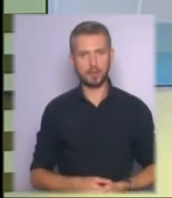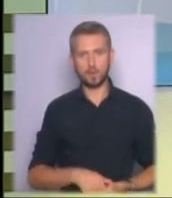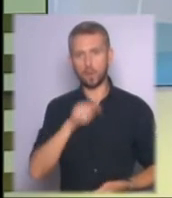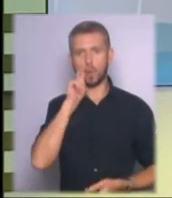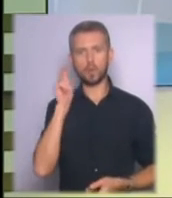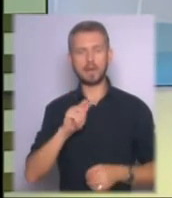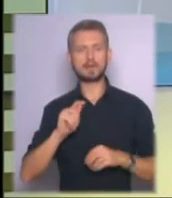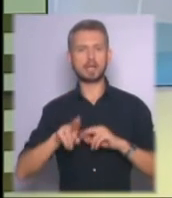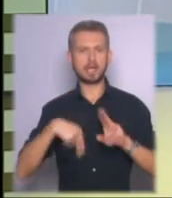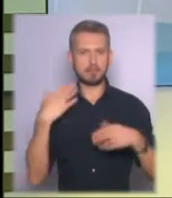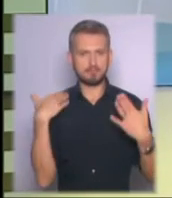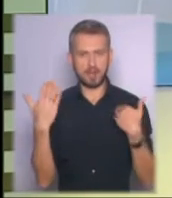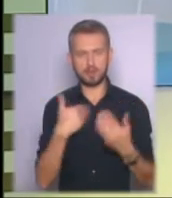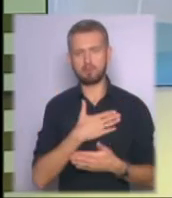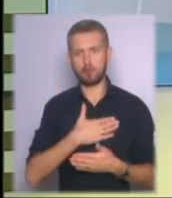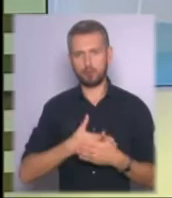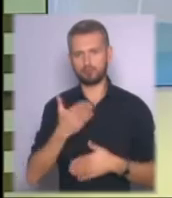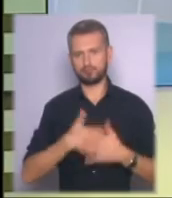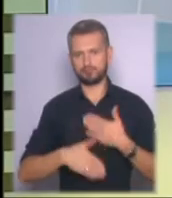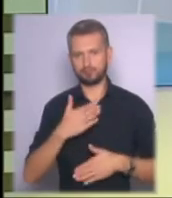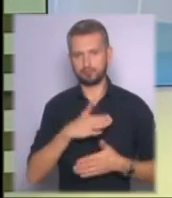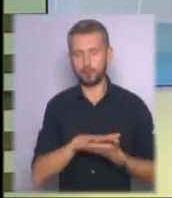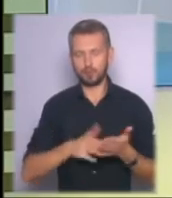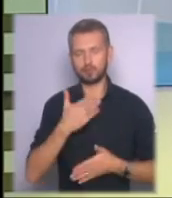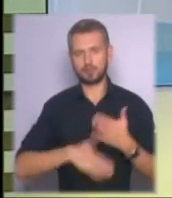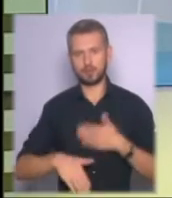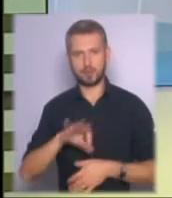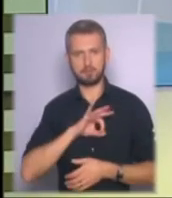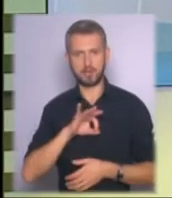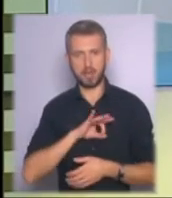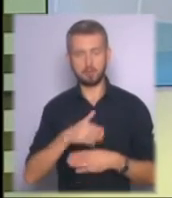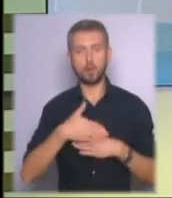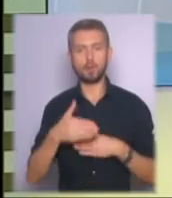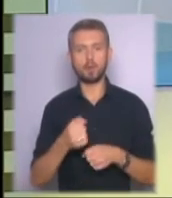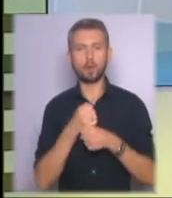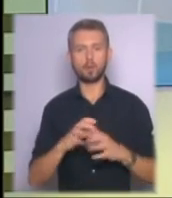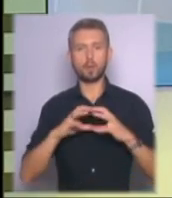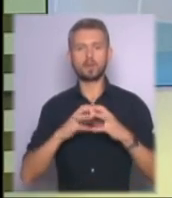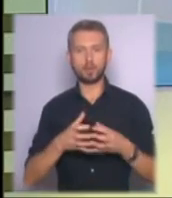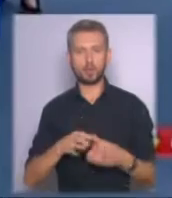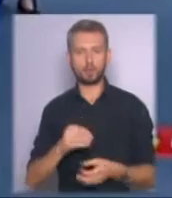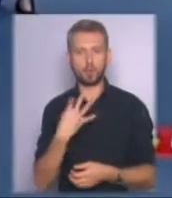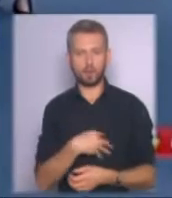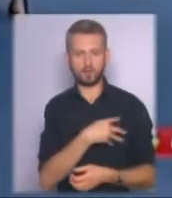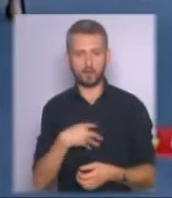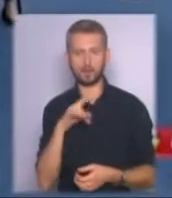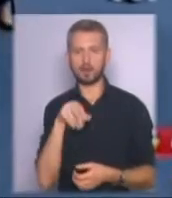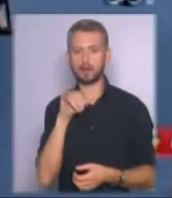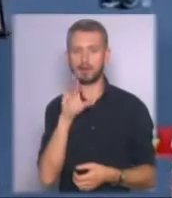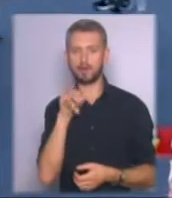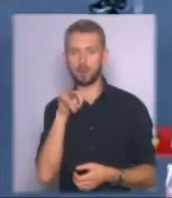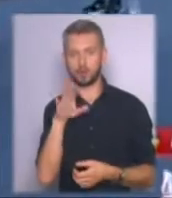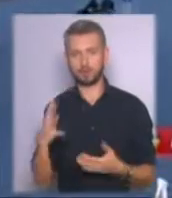Українські гімнасти продовжують тішити медалями цього разу на етапі Кубка світу в Хорватії. Ігор Радівілов здобув одразу дві нагороди. Він